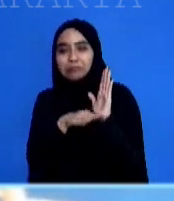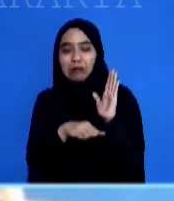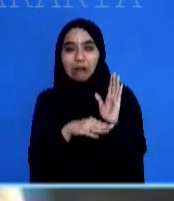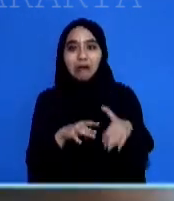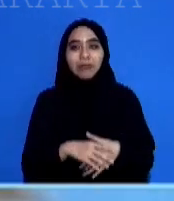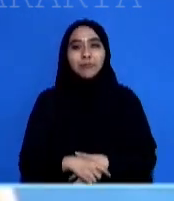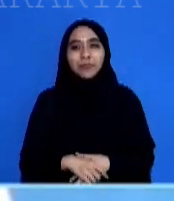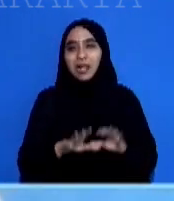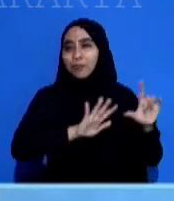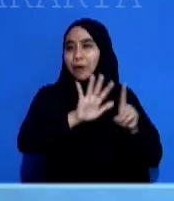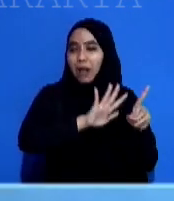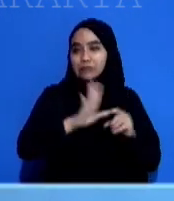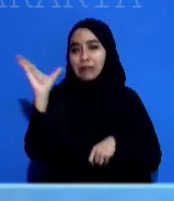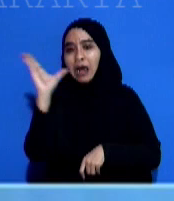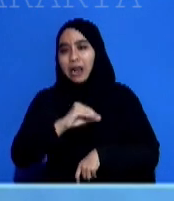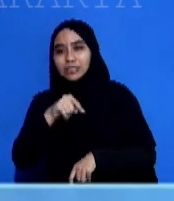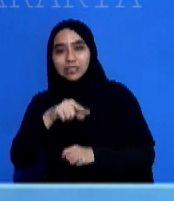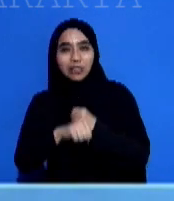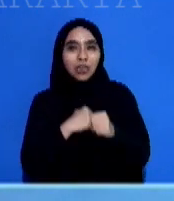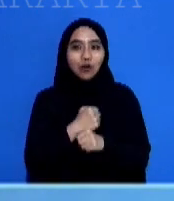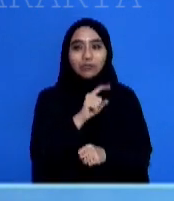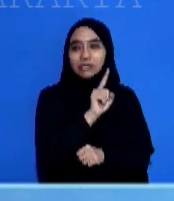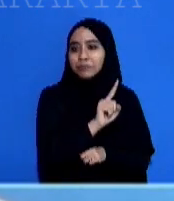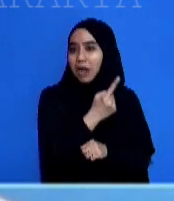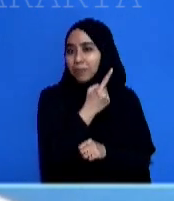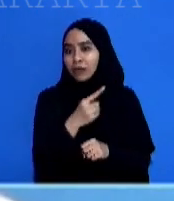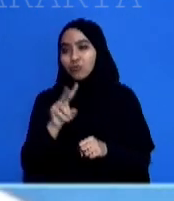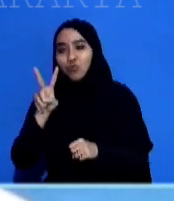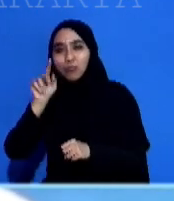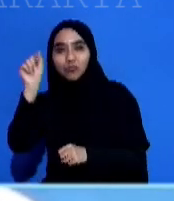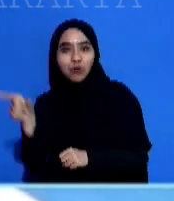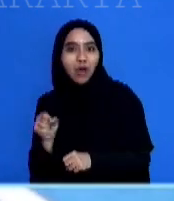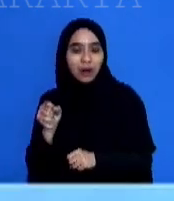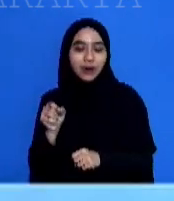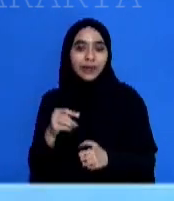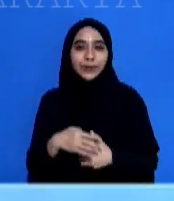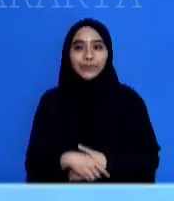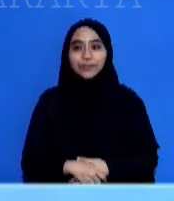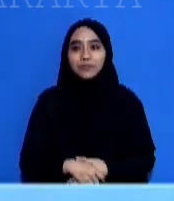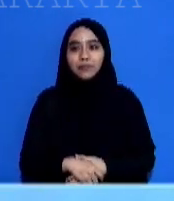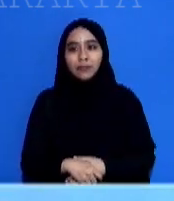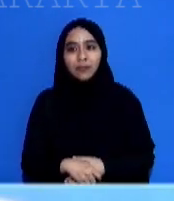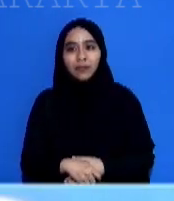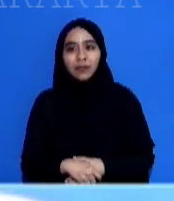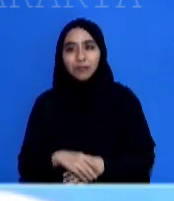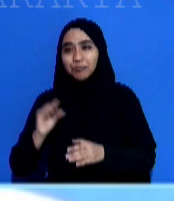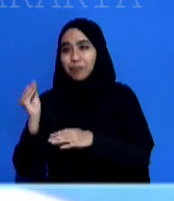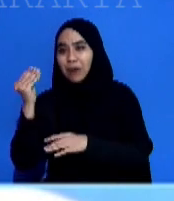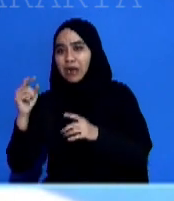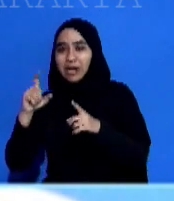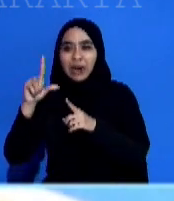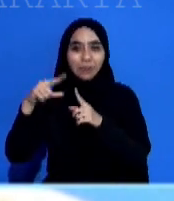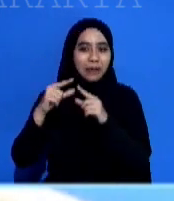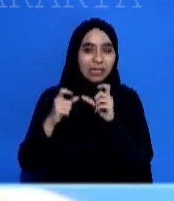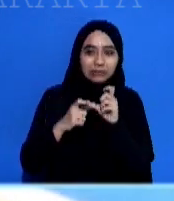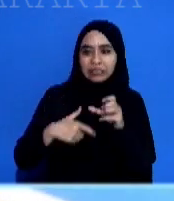antara 15 hari untuk tahun pertama sampai dengan 2 bulan kepala Lembaga Pemasyarakatan Lapas kelas 2 Sleman keli